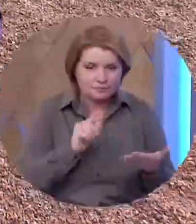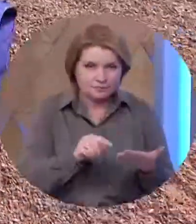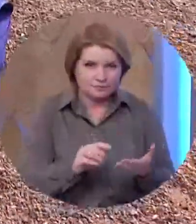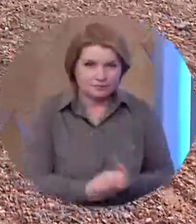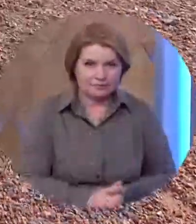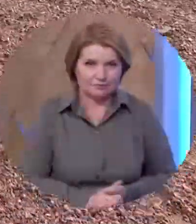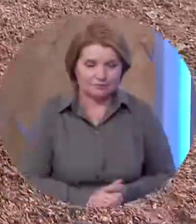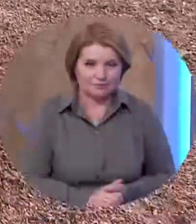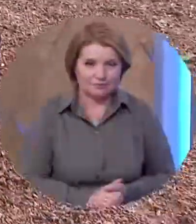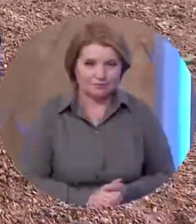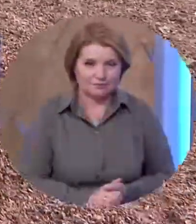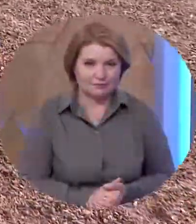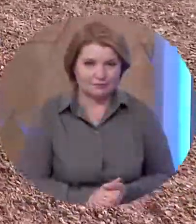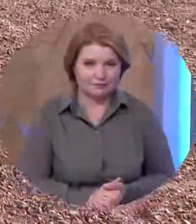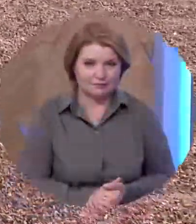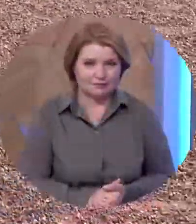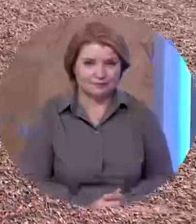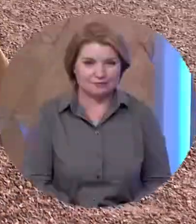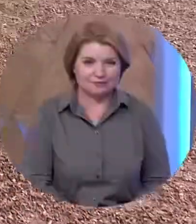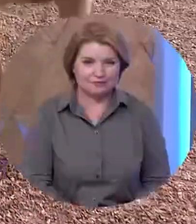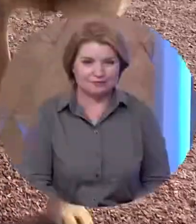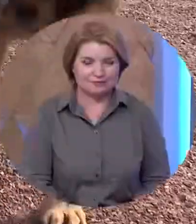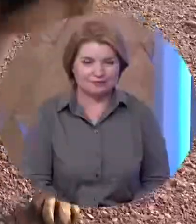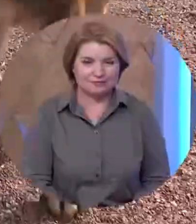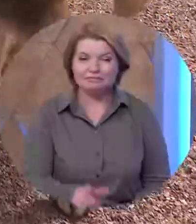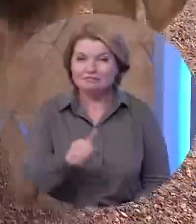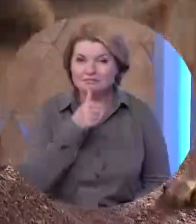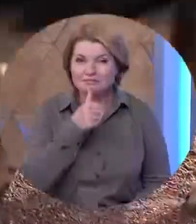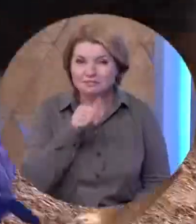попробуем. Нюхай, нюхай, нюхай.